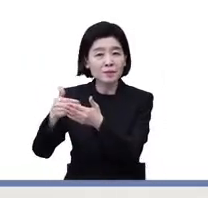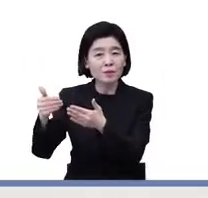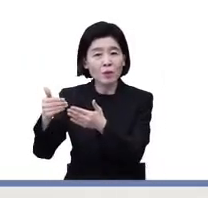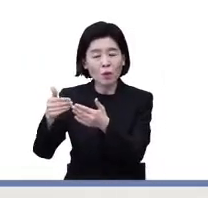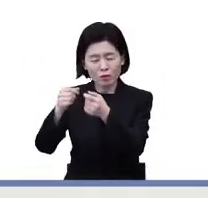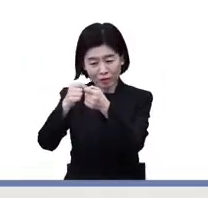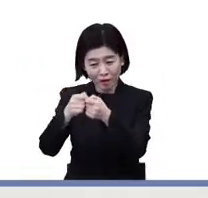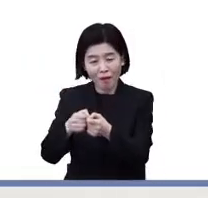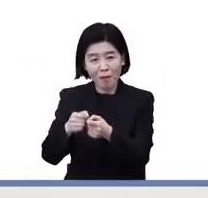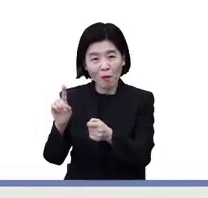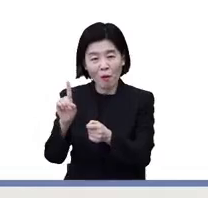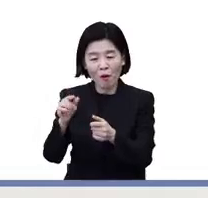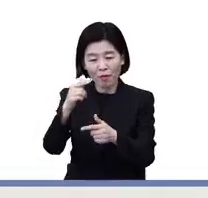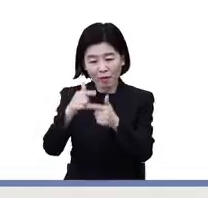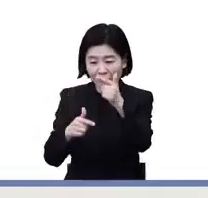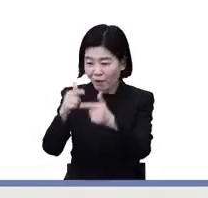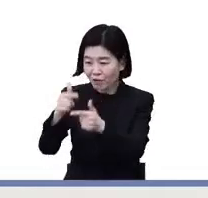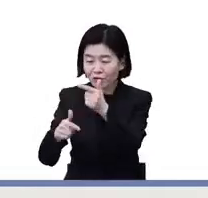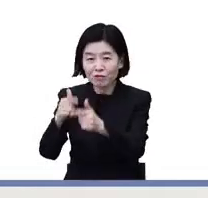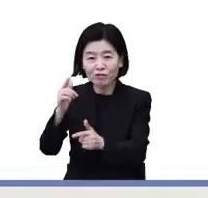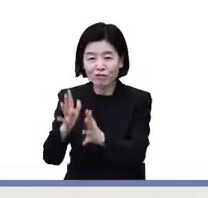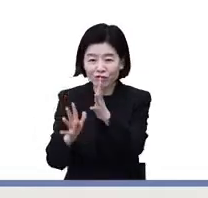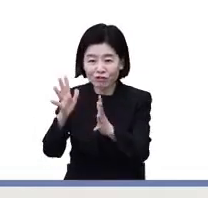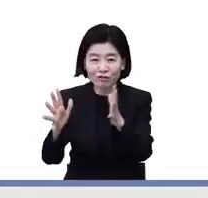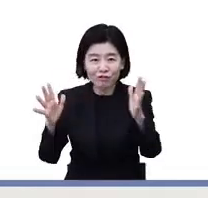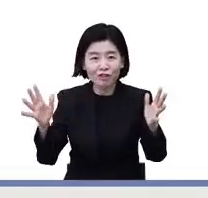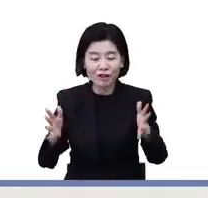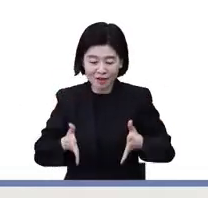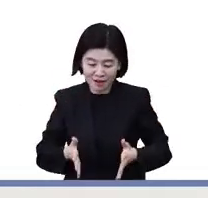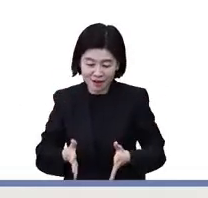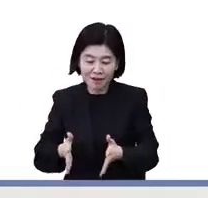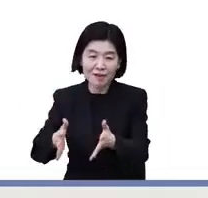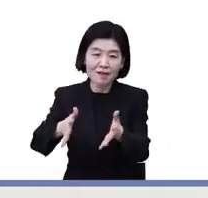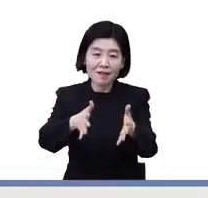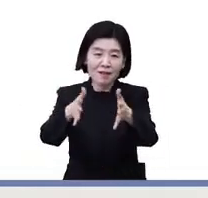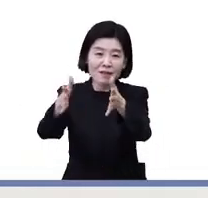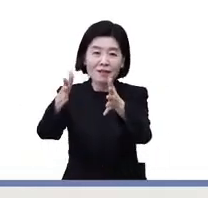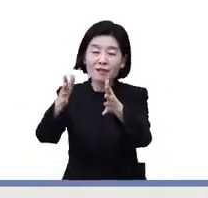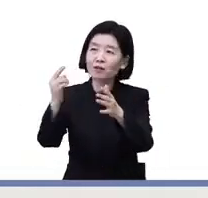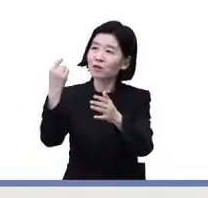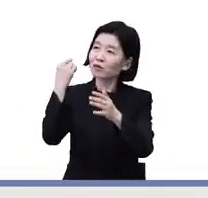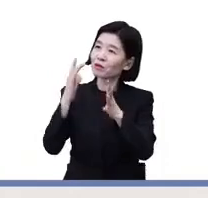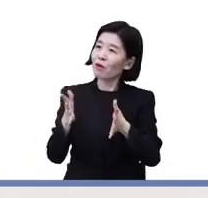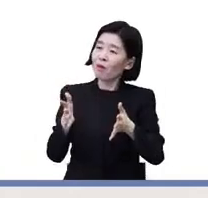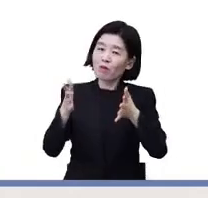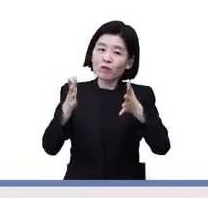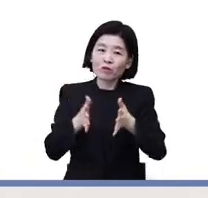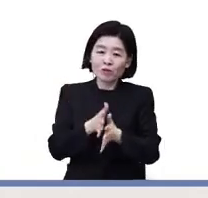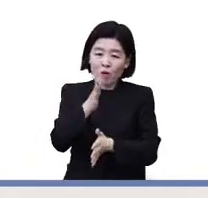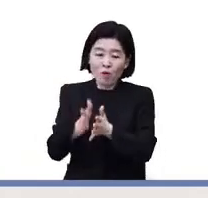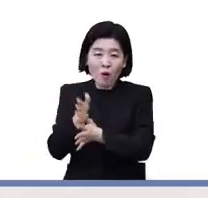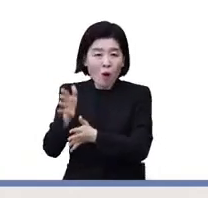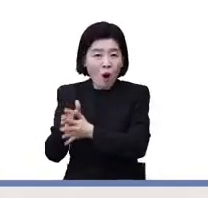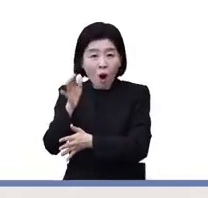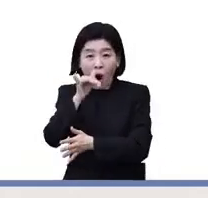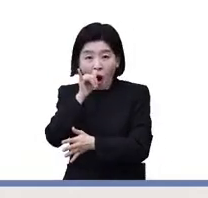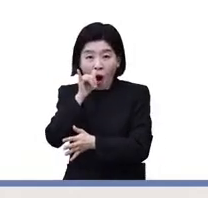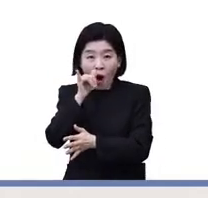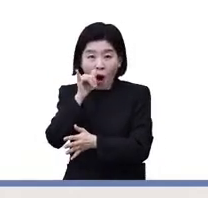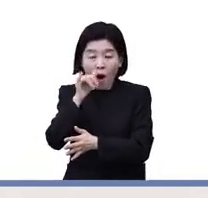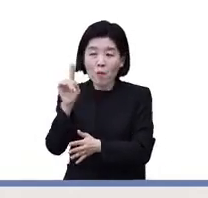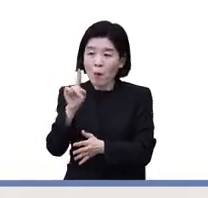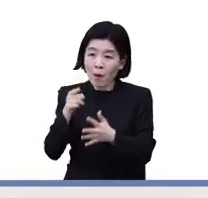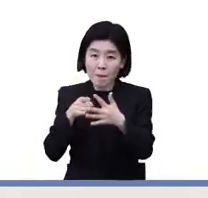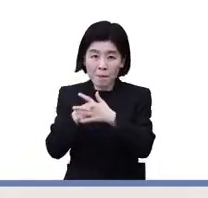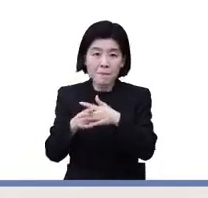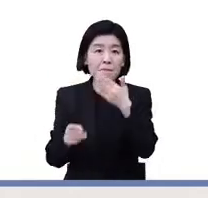이 안에는 나무도 있고 뭐 길 산책로 같은 것도 있고 뒤에 건물도 있고 그렇네요. 뭐가 있는지 바로 알 수가